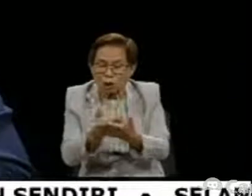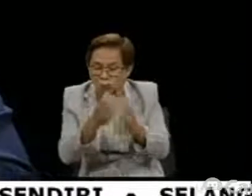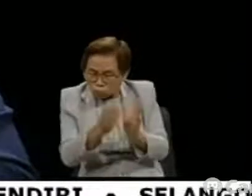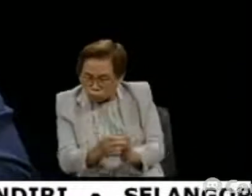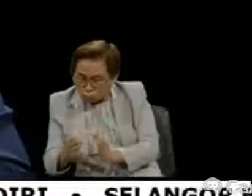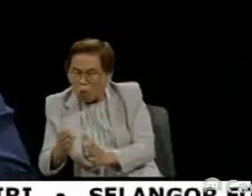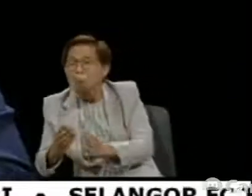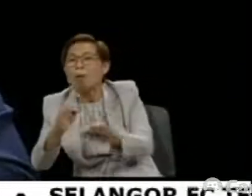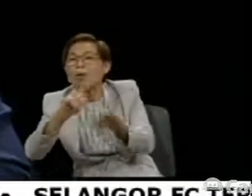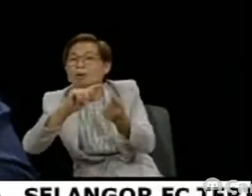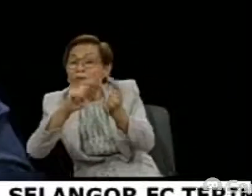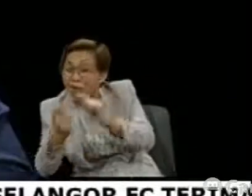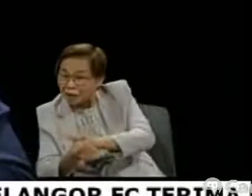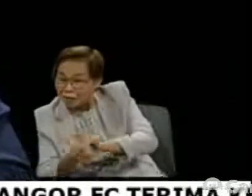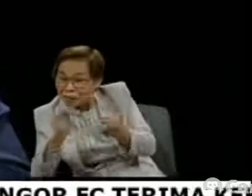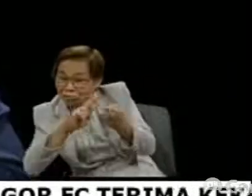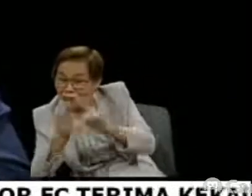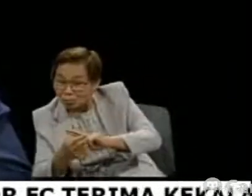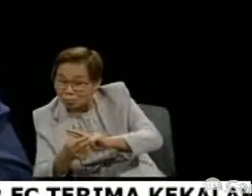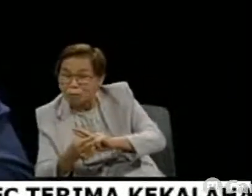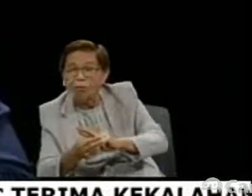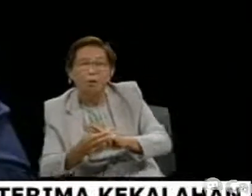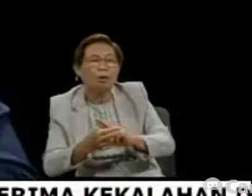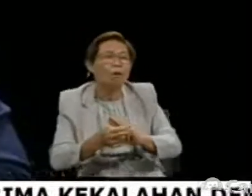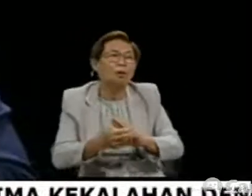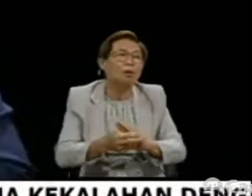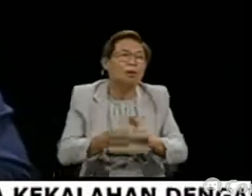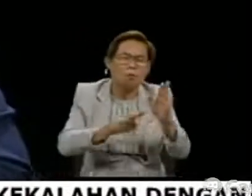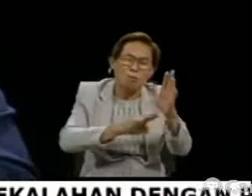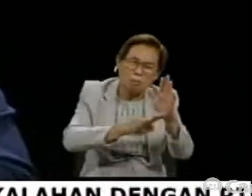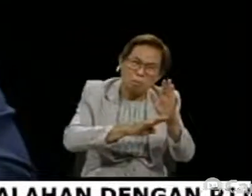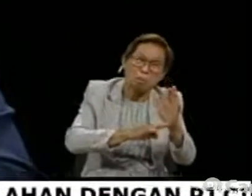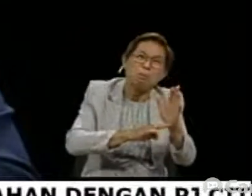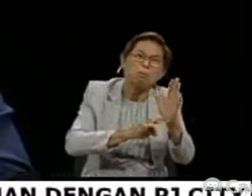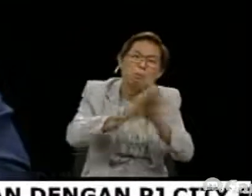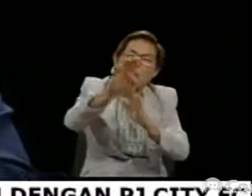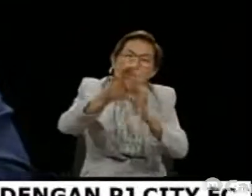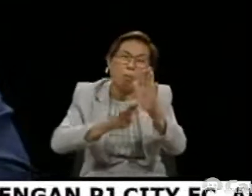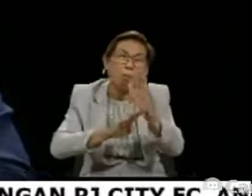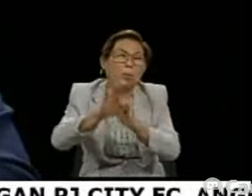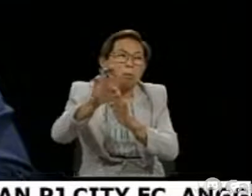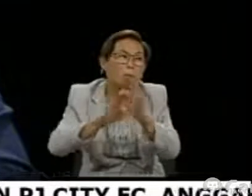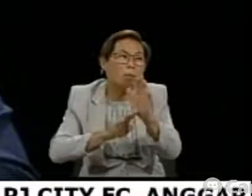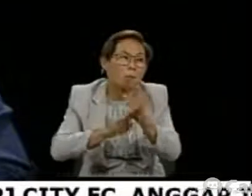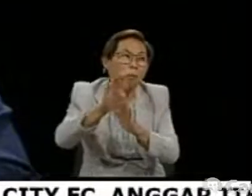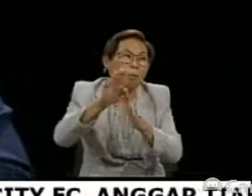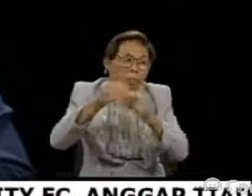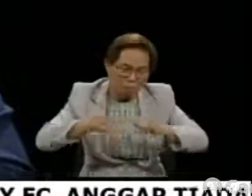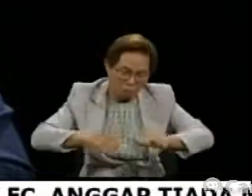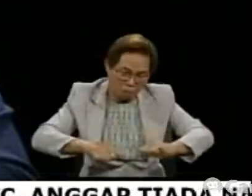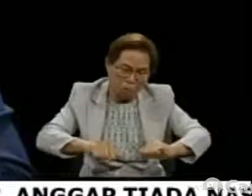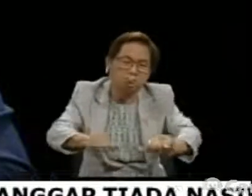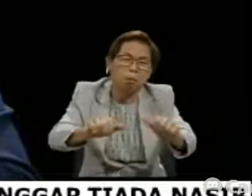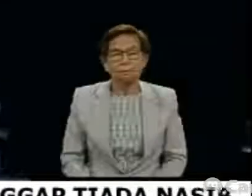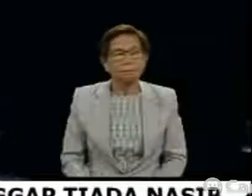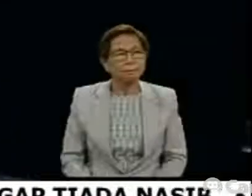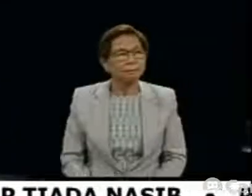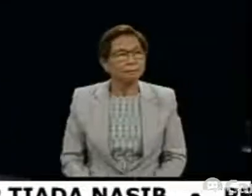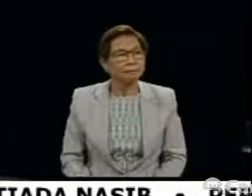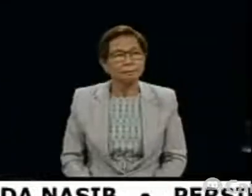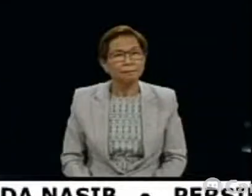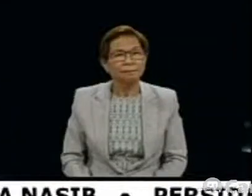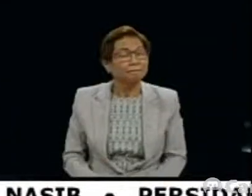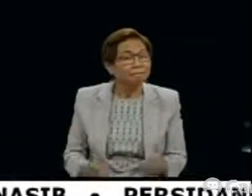dapat disetel momentum pertumbuhan ini dapat bisa stienobel dahulu dapat hati teruskan